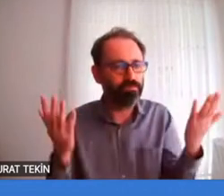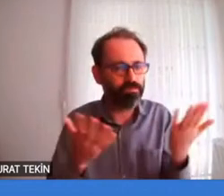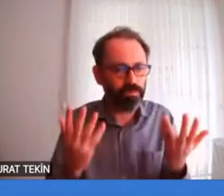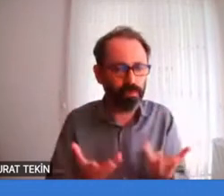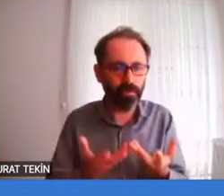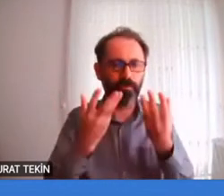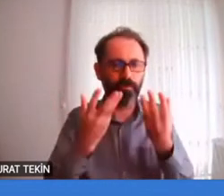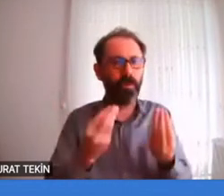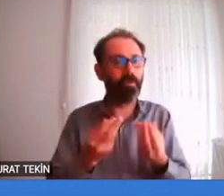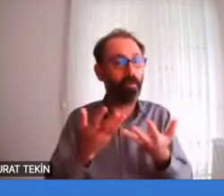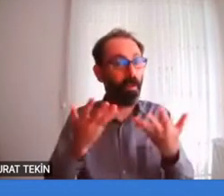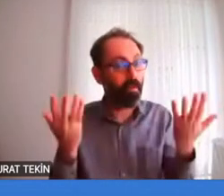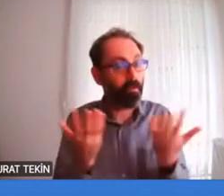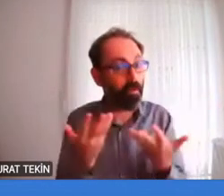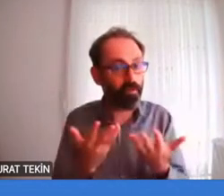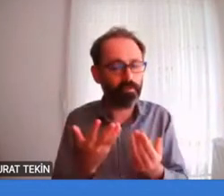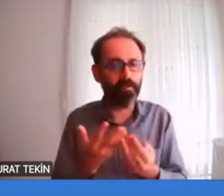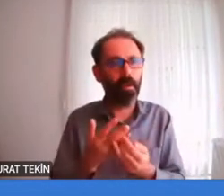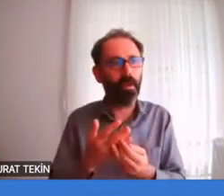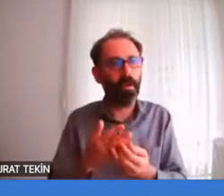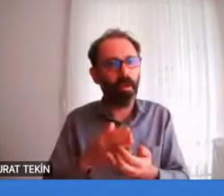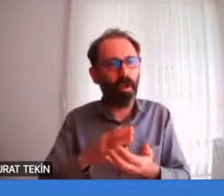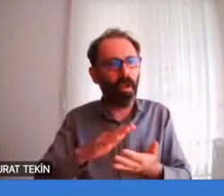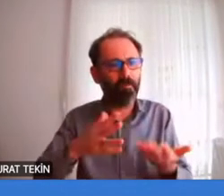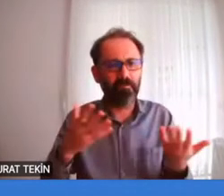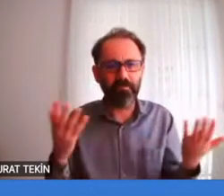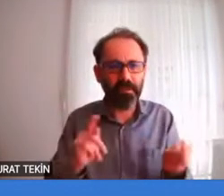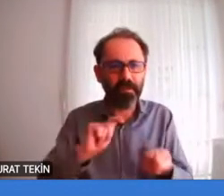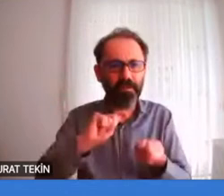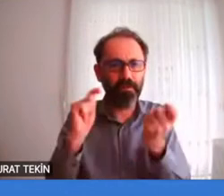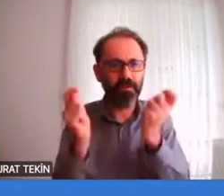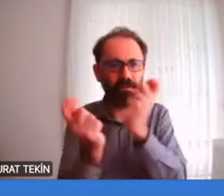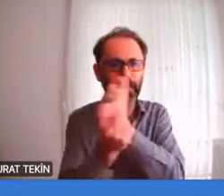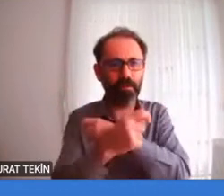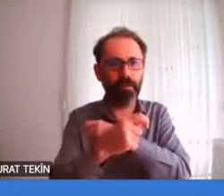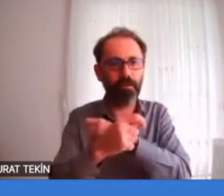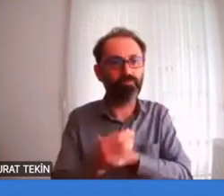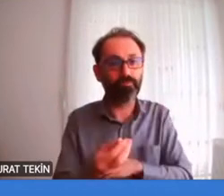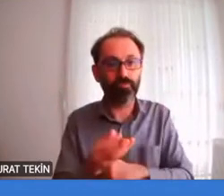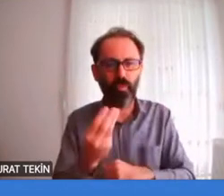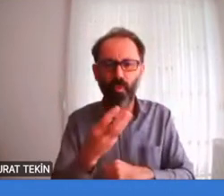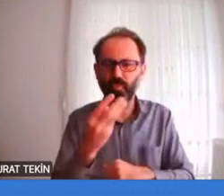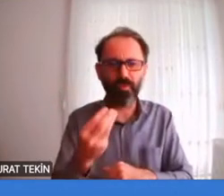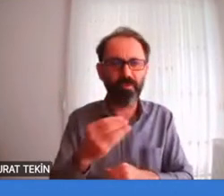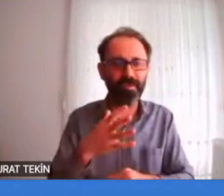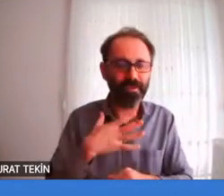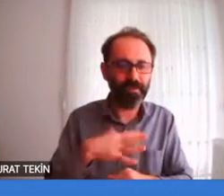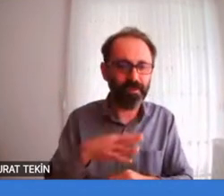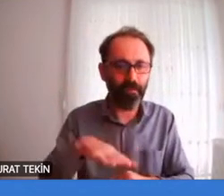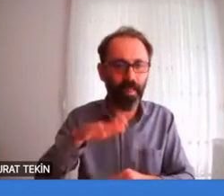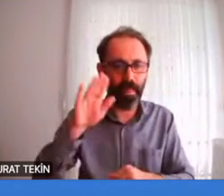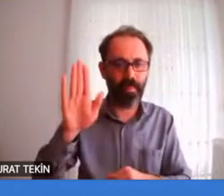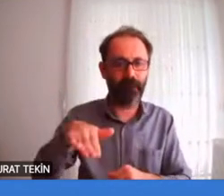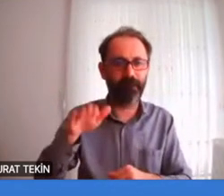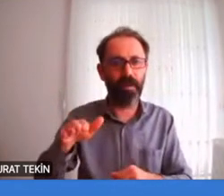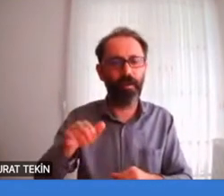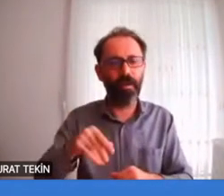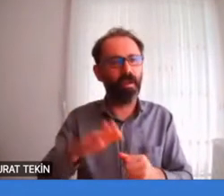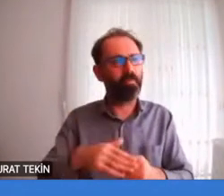nasıl olduğunu, bunun hiçbir işini bilmediğimiz için bunu gerçekten çok istiyorduk. Gerçekten hiçbir